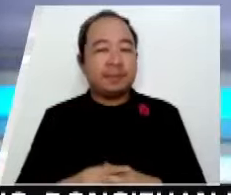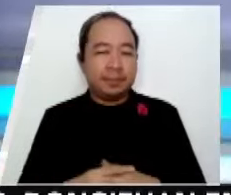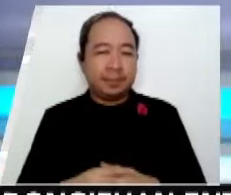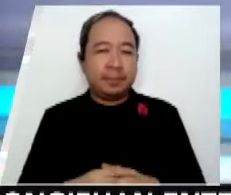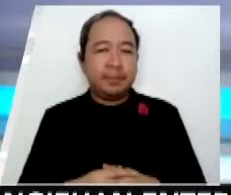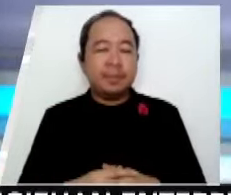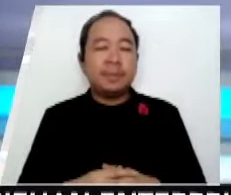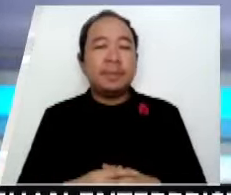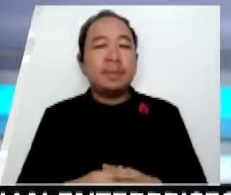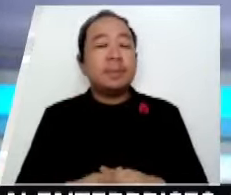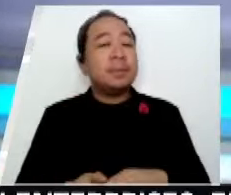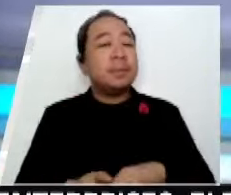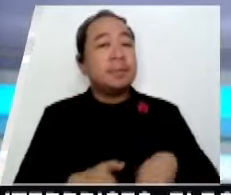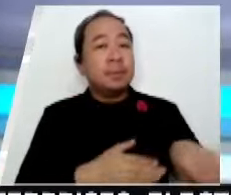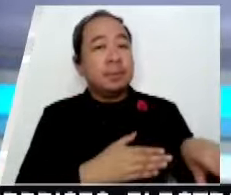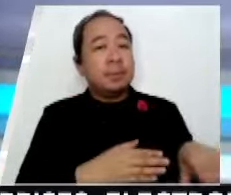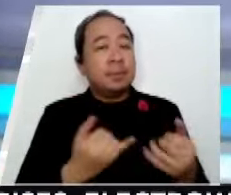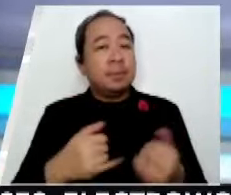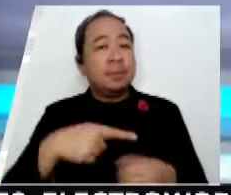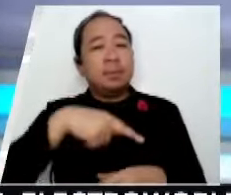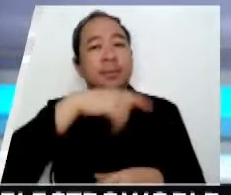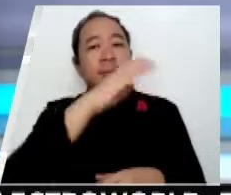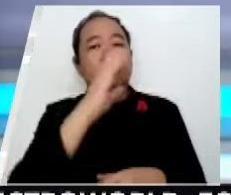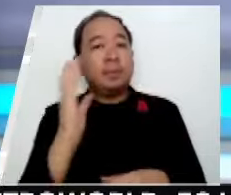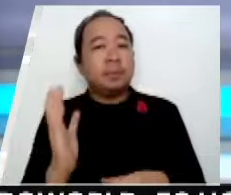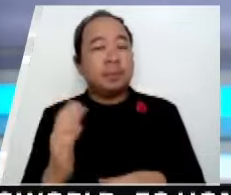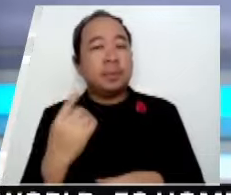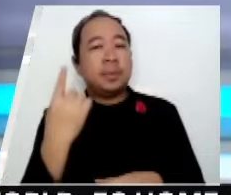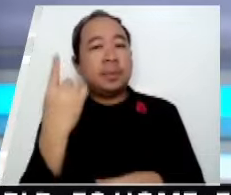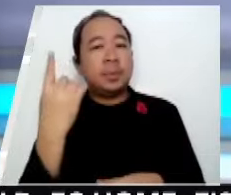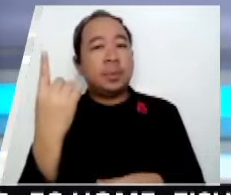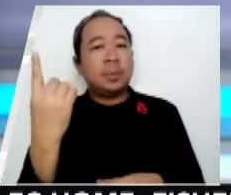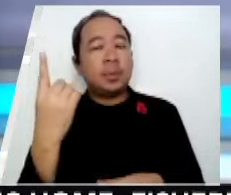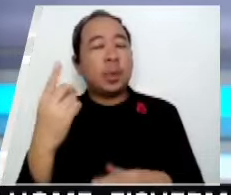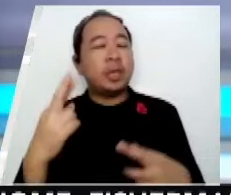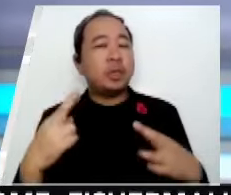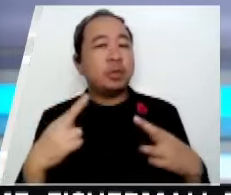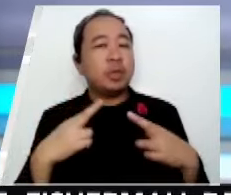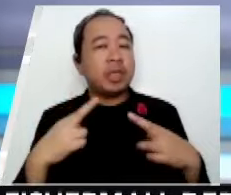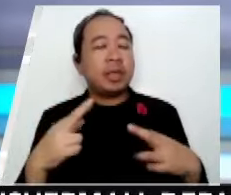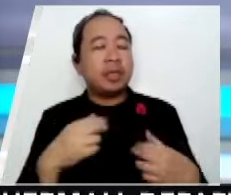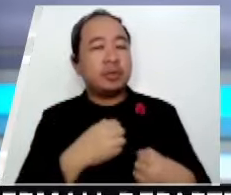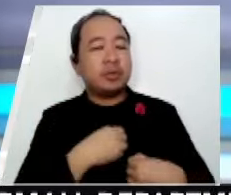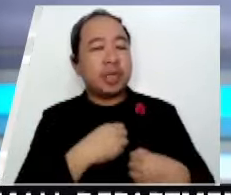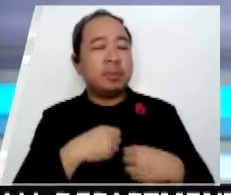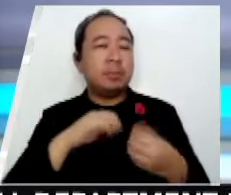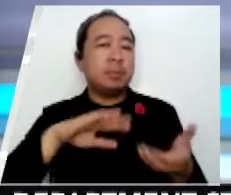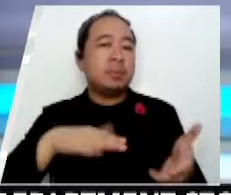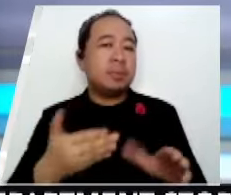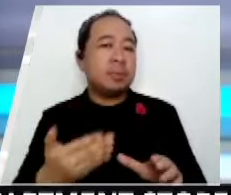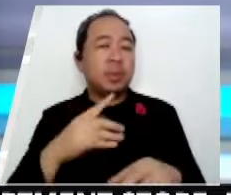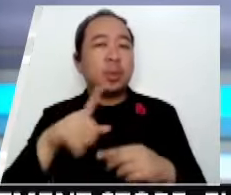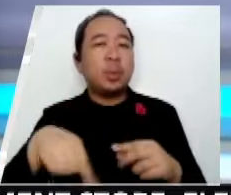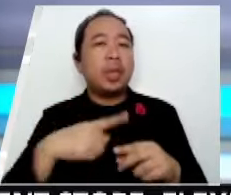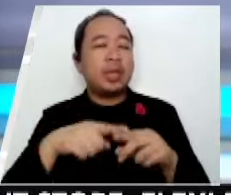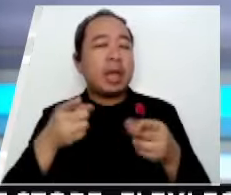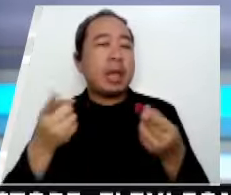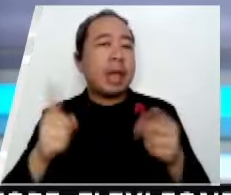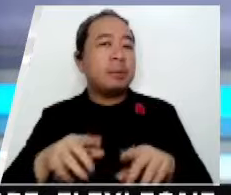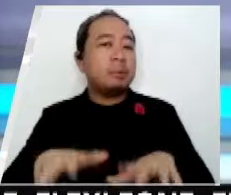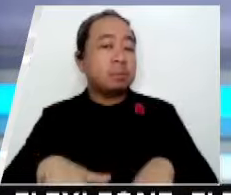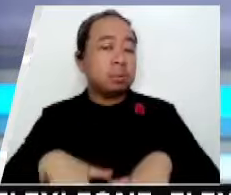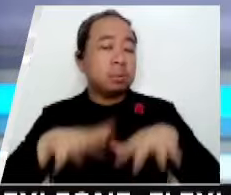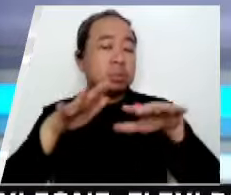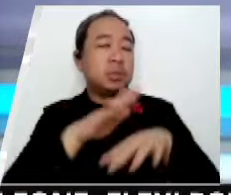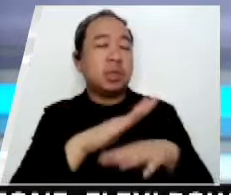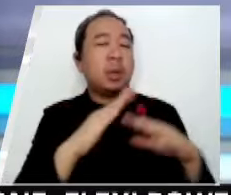Dumako naman tayo sa Pasay kung saan patay ang isang retiradong sundalo nang abuti ng baha sa kanyang tahanan. Kumustahin din natin ang baha sa paligid